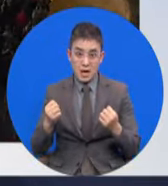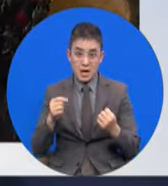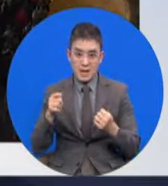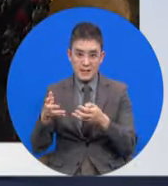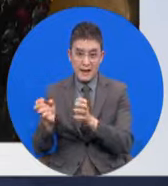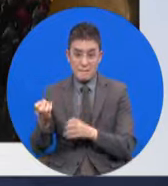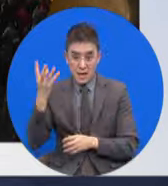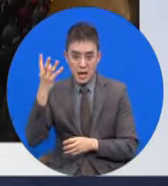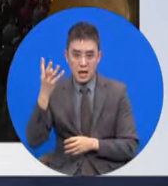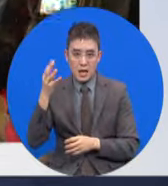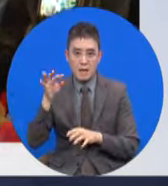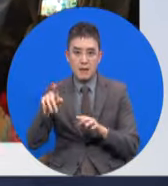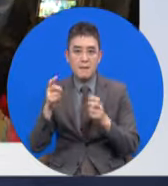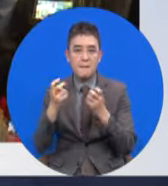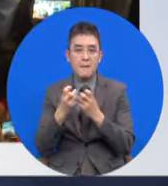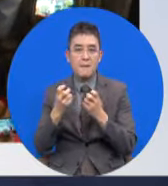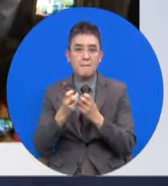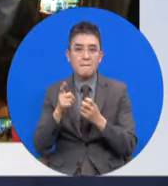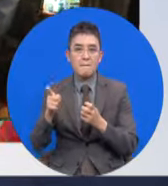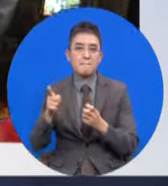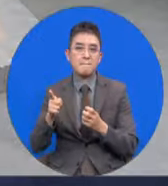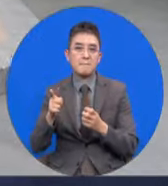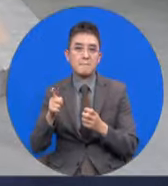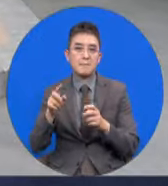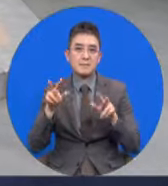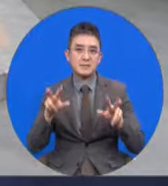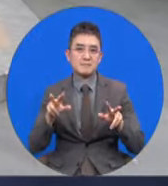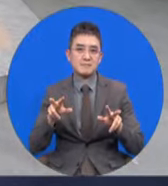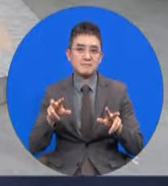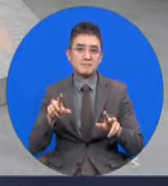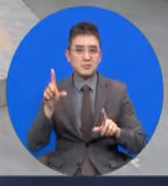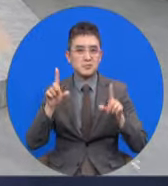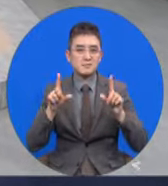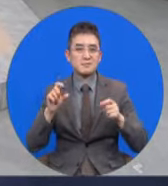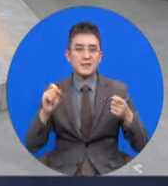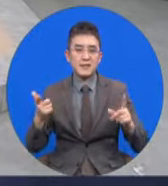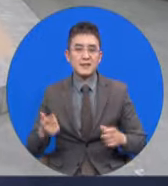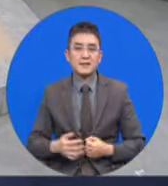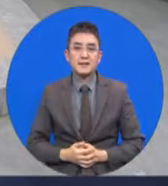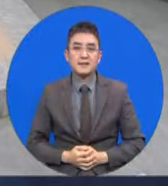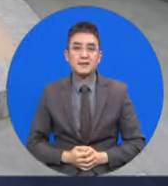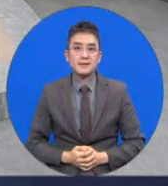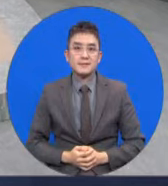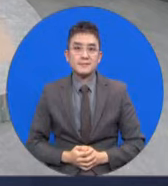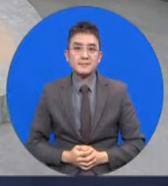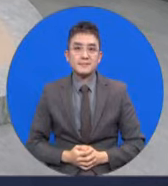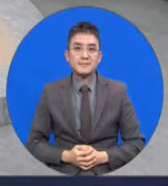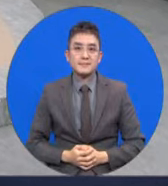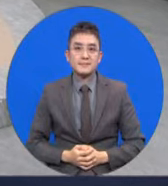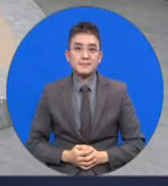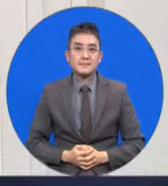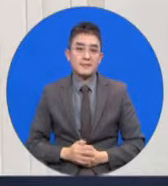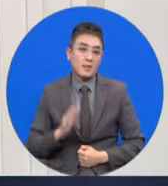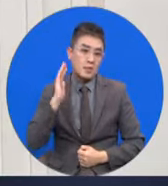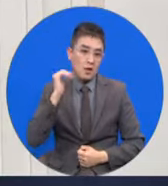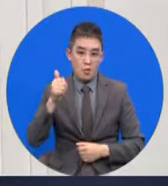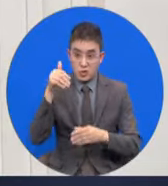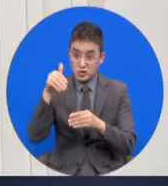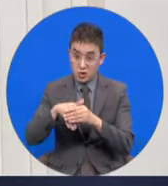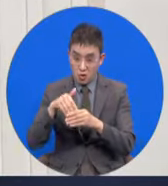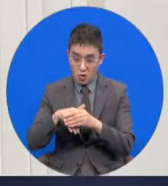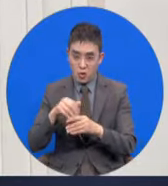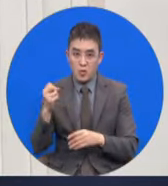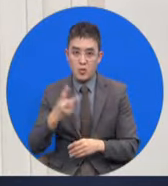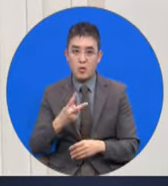자, 조기현 부위원장님 어떻게 보십니까? 이 투표율. 뭐 대선하고 총선은 좀 다른 것 같습니다.